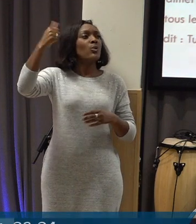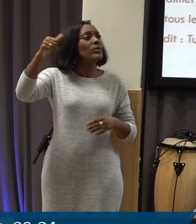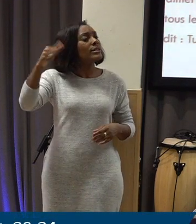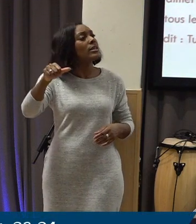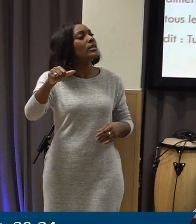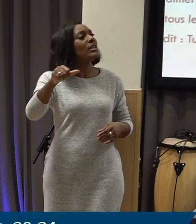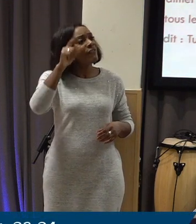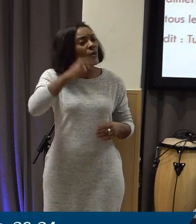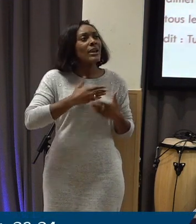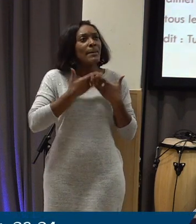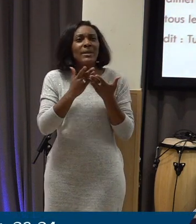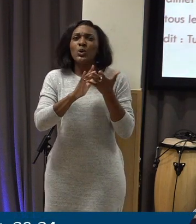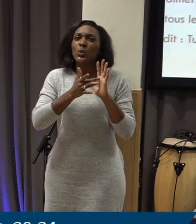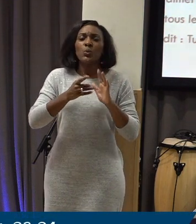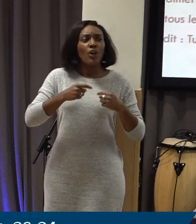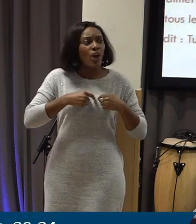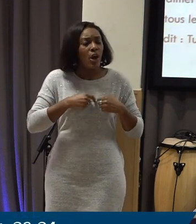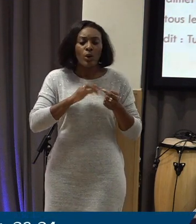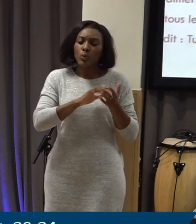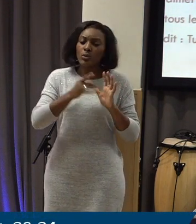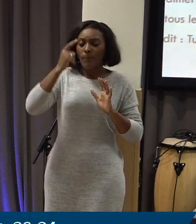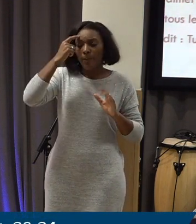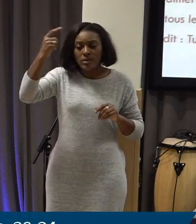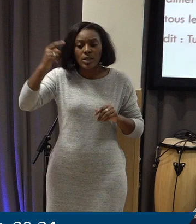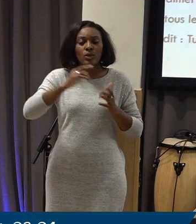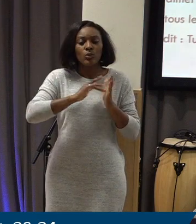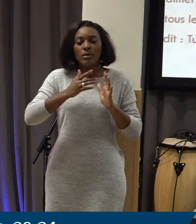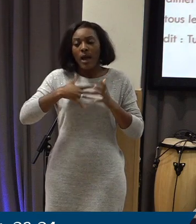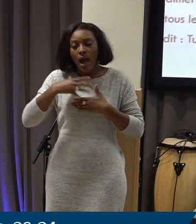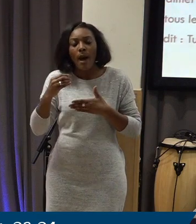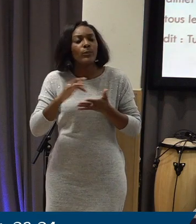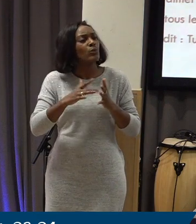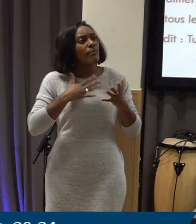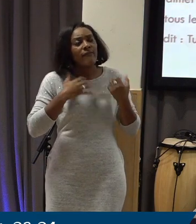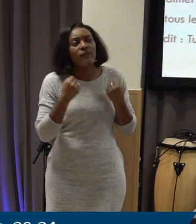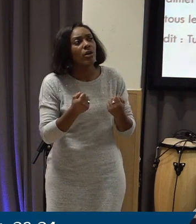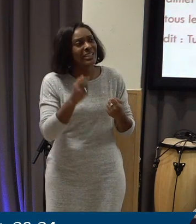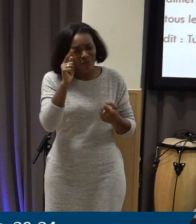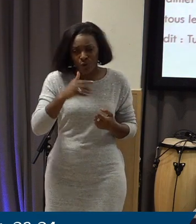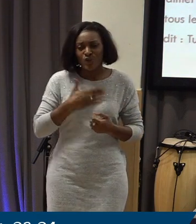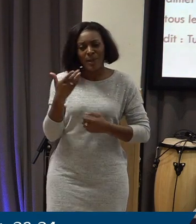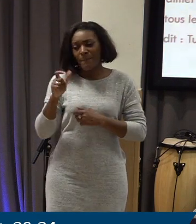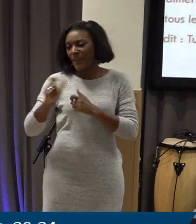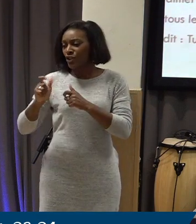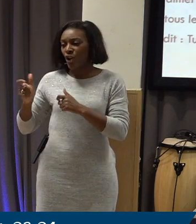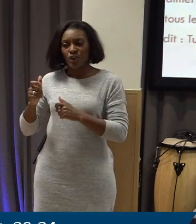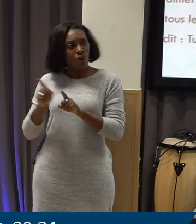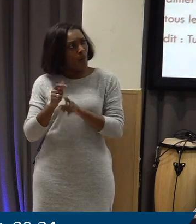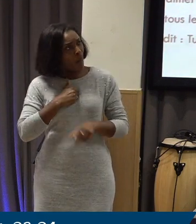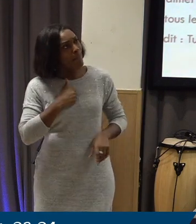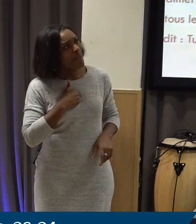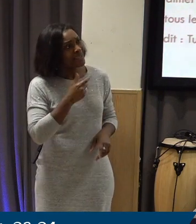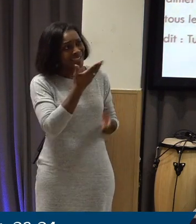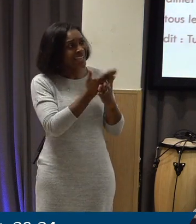tout son cœur, de toute sa pensée et de toute son âme et de toute sa force, et aimer son prochain comme soi-même, c'est plus que tous